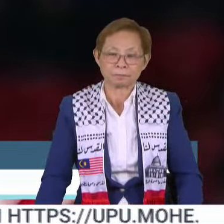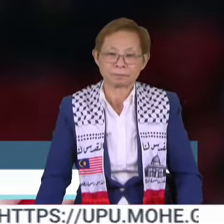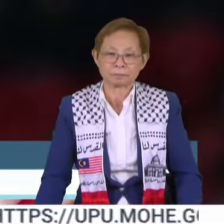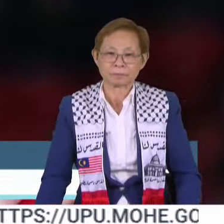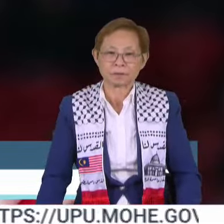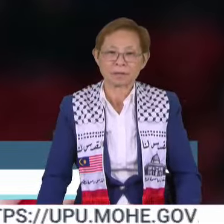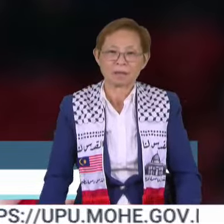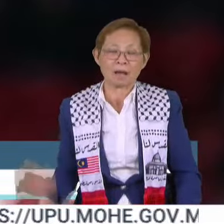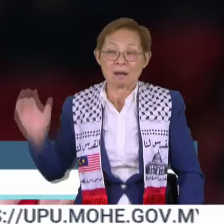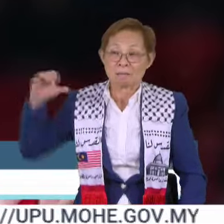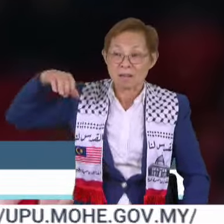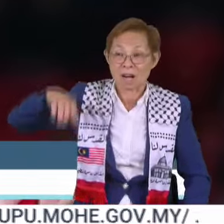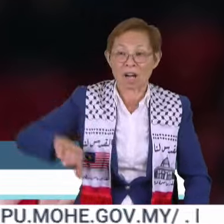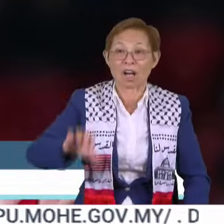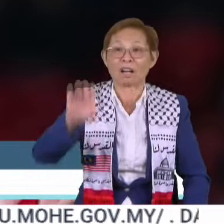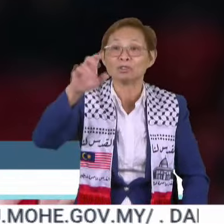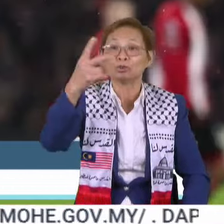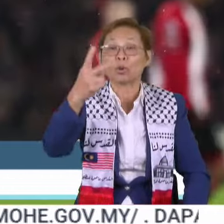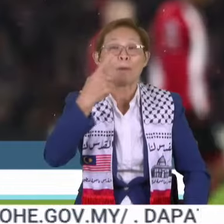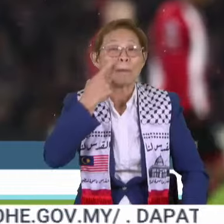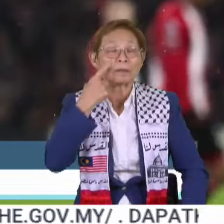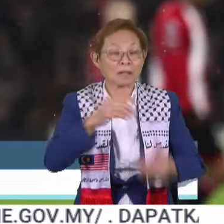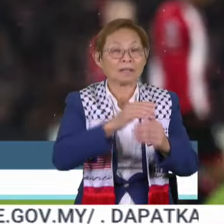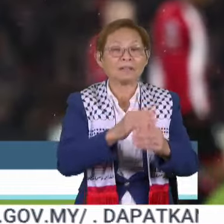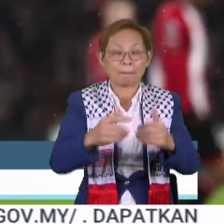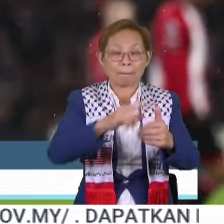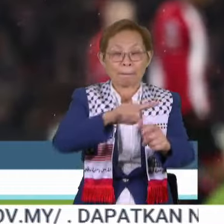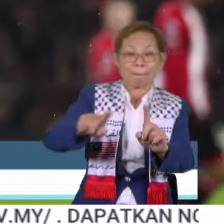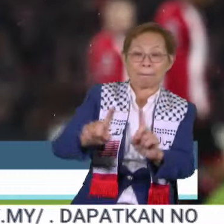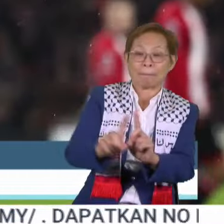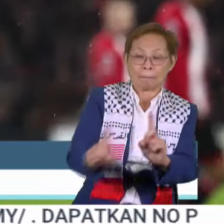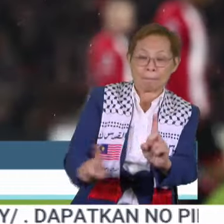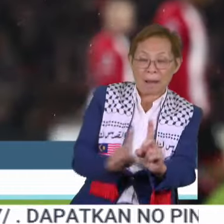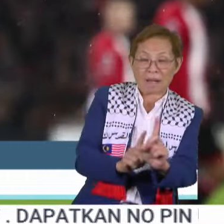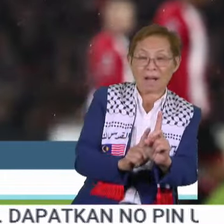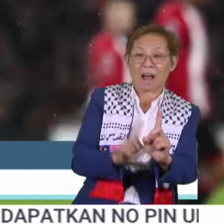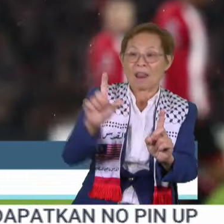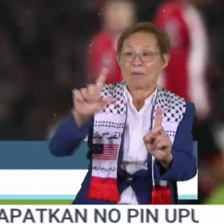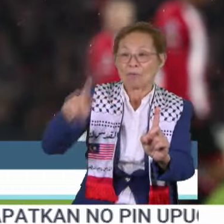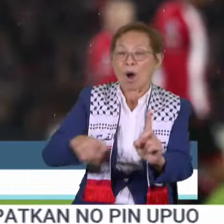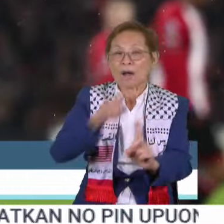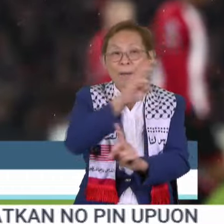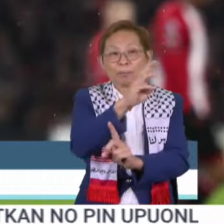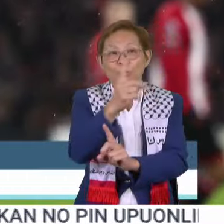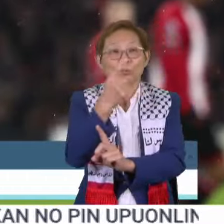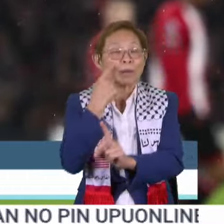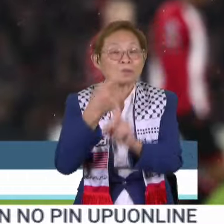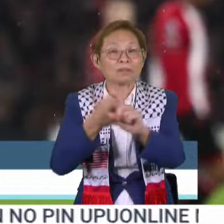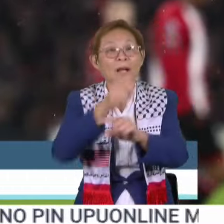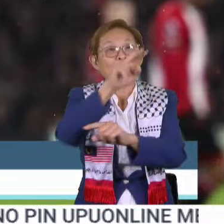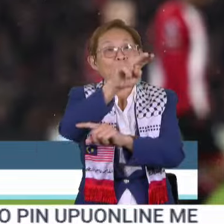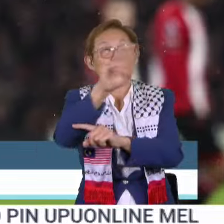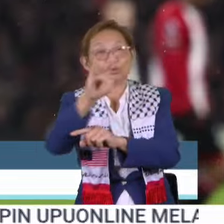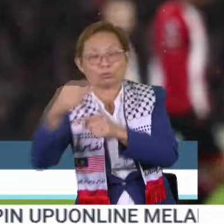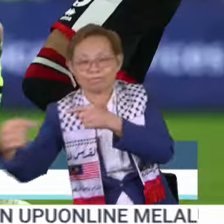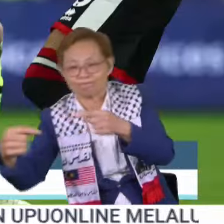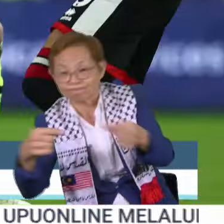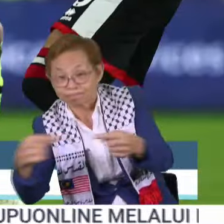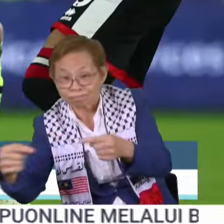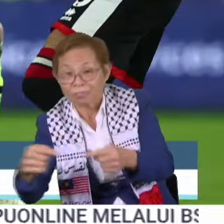The Gunners kini hanya 2 mata di belakang pendahulu Liga Liverpool dengan 61 mata daripada 27